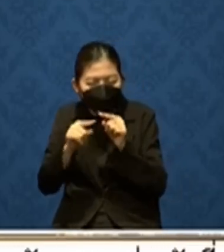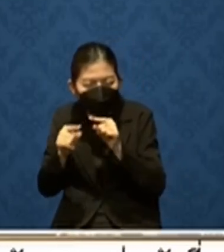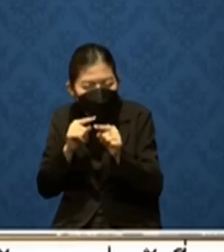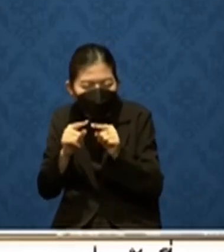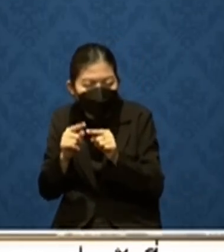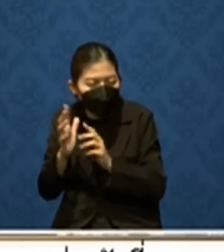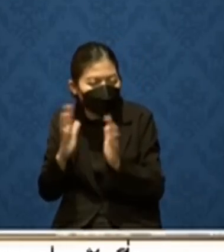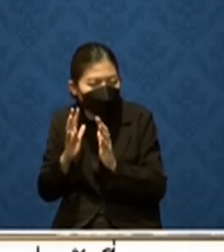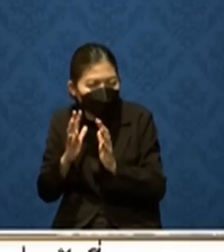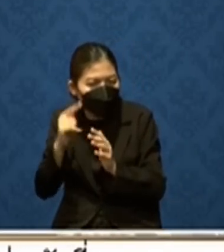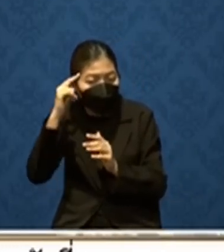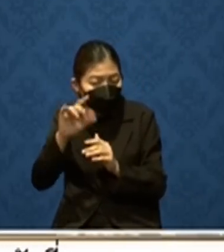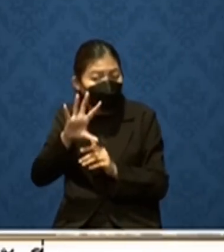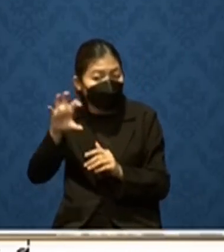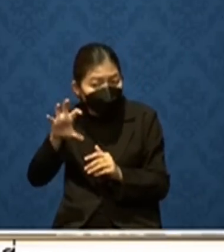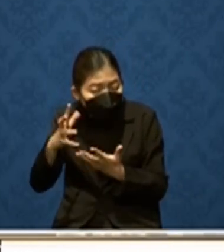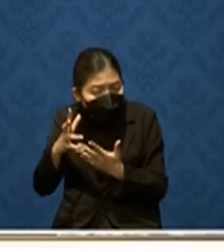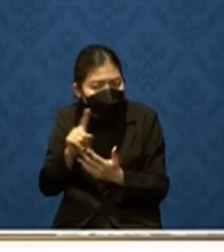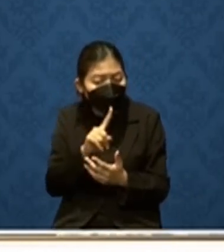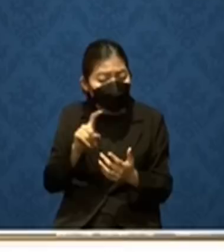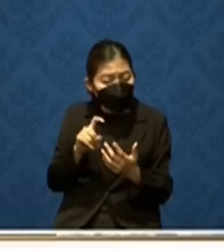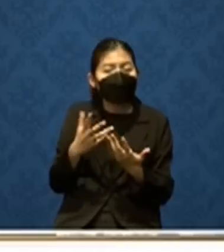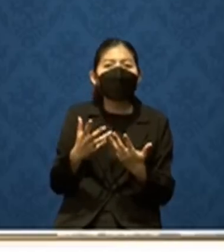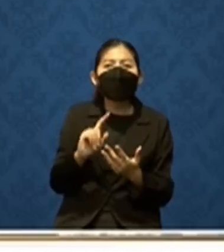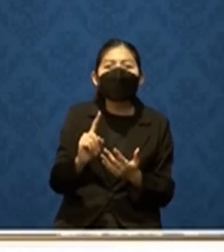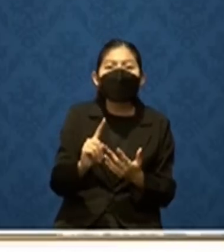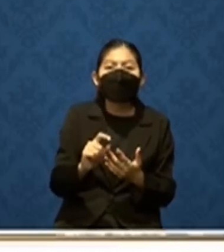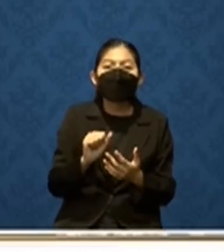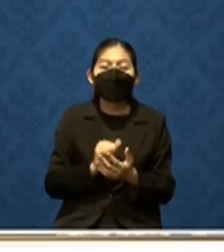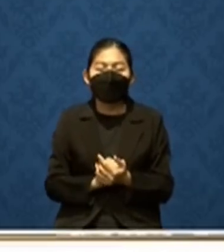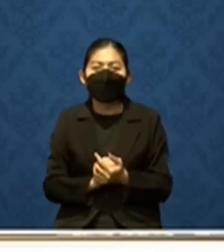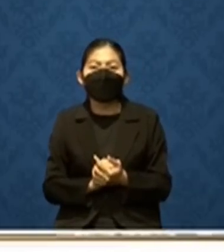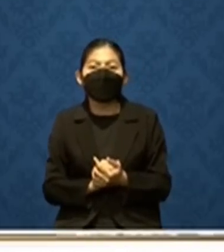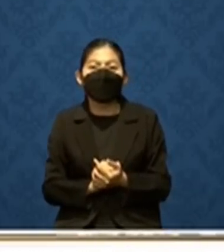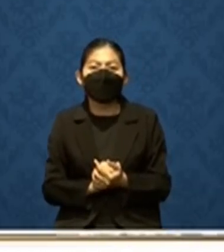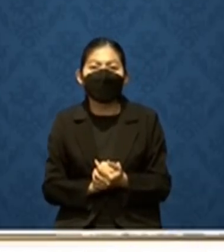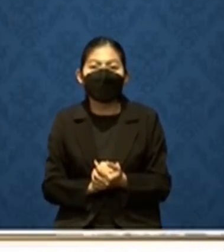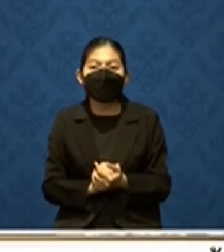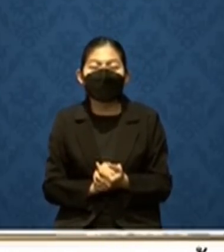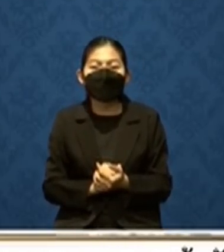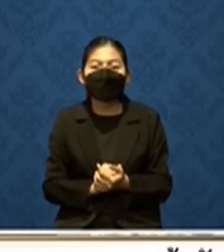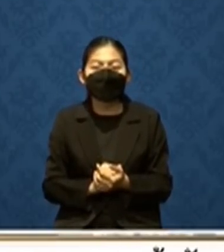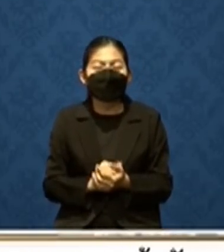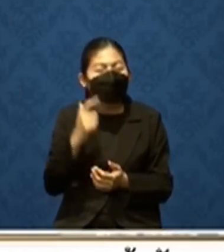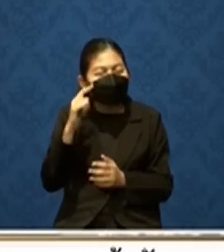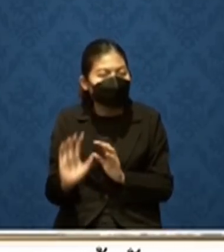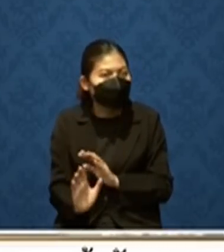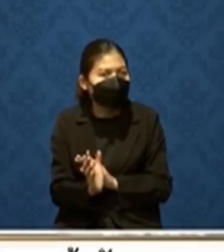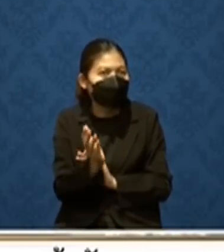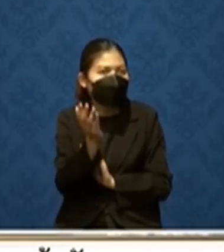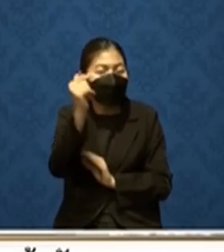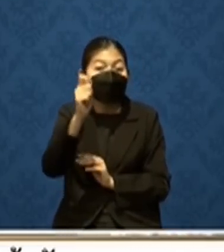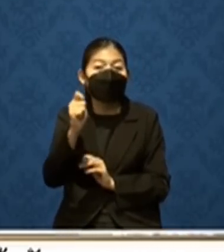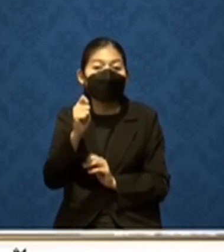ก็จะห้าร้อยหรือจะ 100บาทแต่พอเช้าขึ้นมาเลยมึงอังคาร